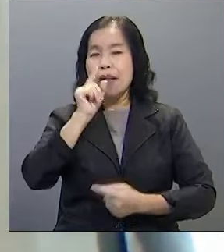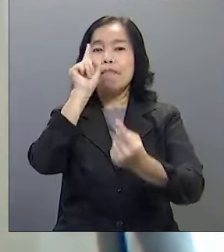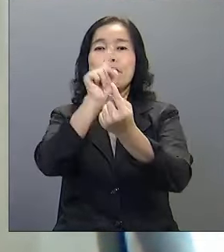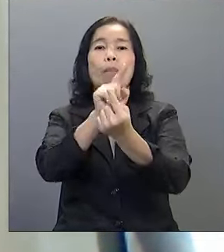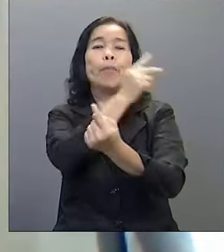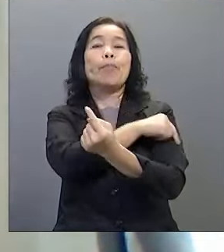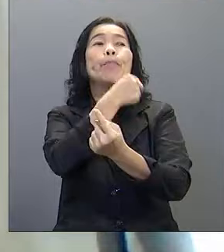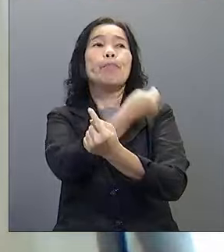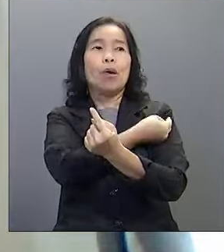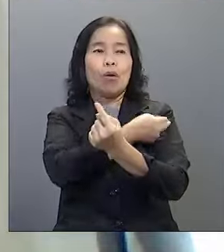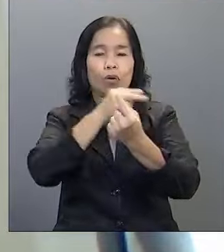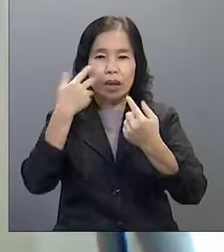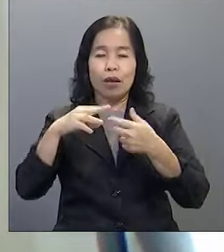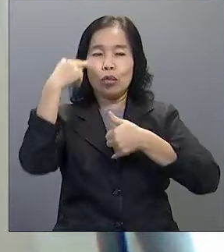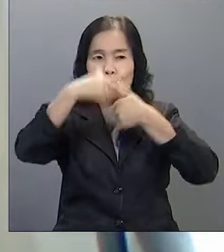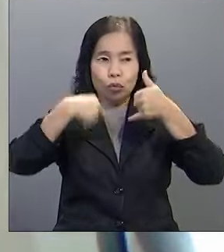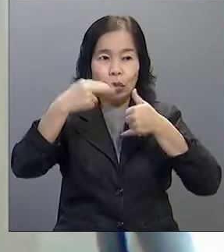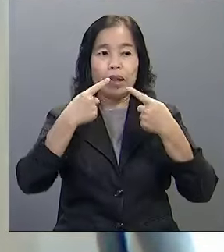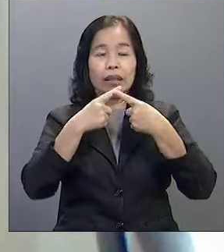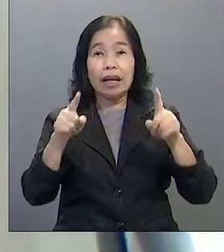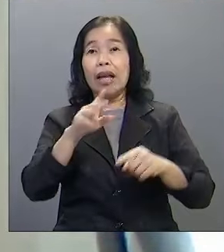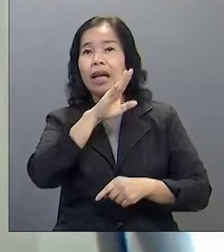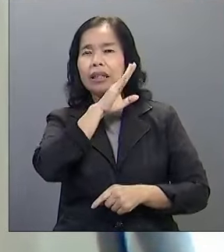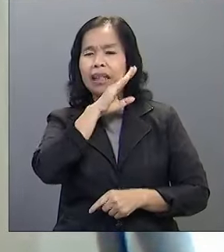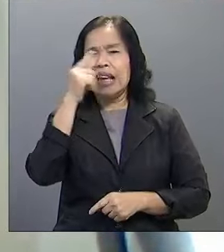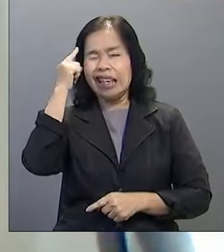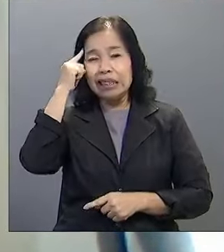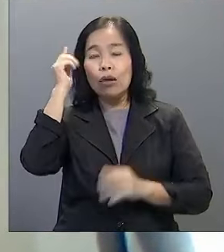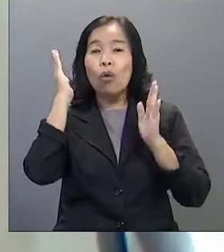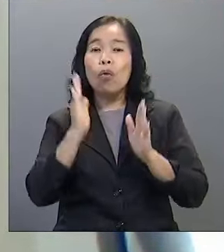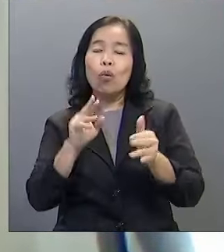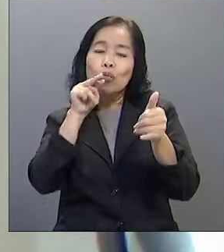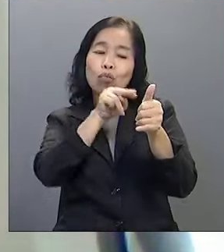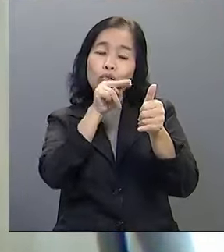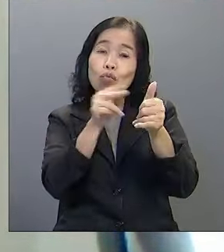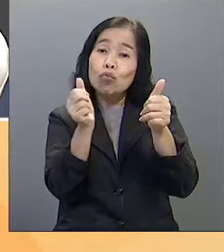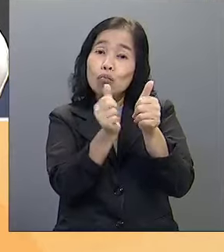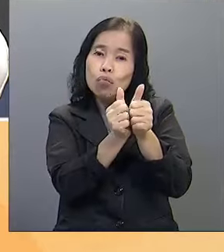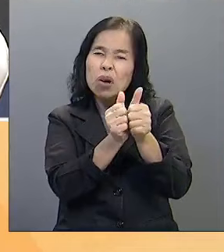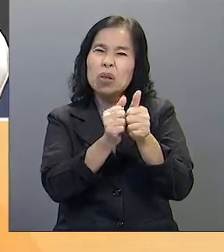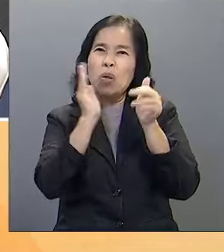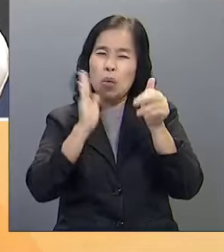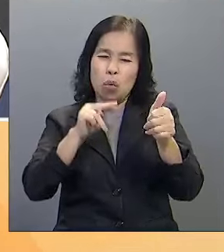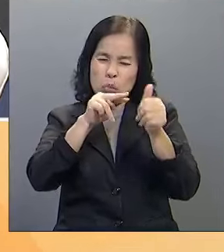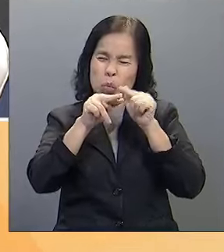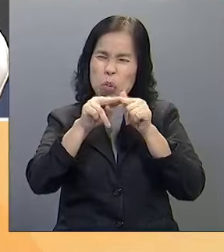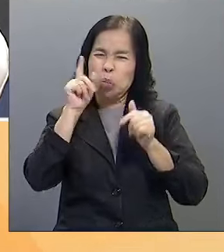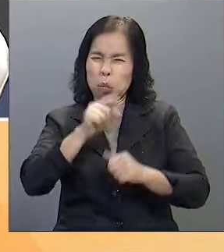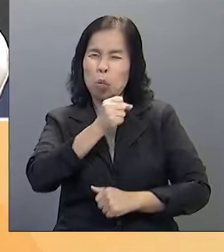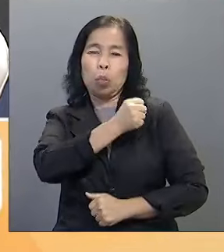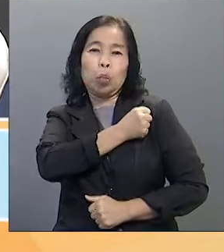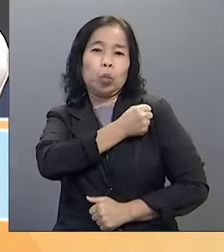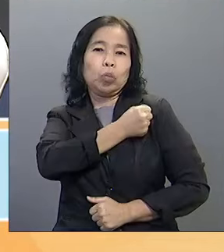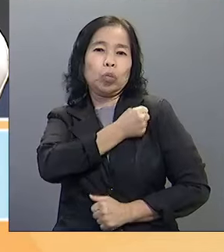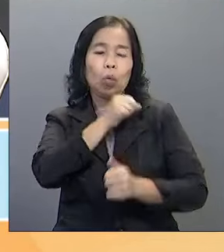องหรือว่าให้คนรอบข้างช่วยกันดูแต่ทีเนี้ยในแง่มุมของคนดูแลค่ะอาจารย์ป๊อปคะต้องใช้พลังใจสูงมากๆเลยเหมือนกันนะคะเพราะในเมื่อเราก็เริ่